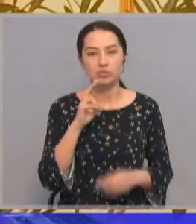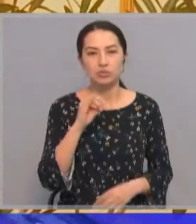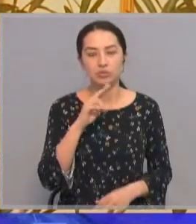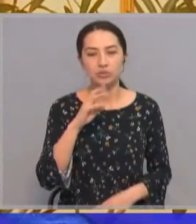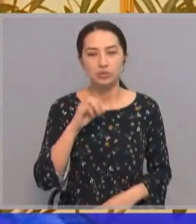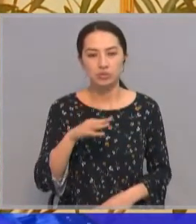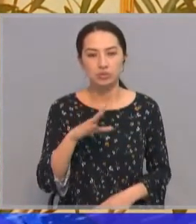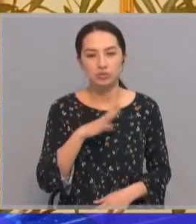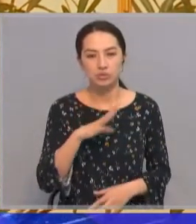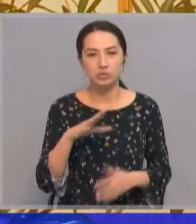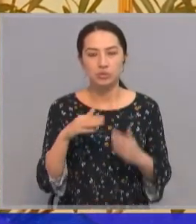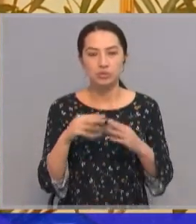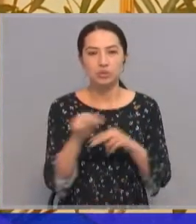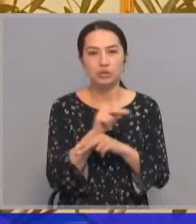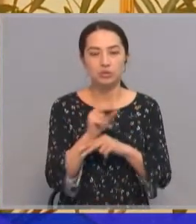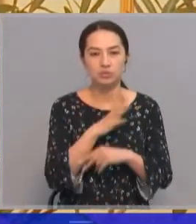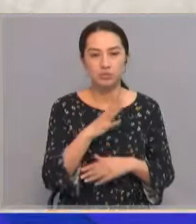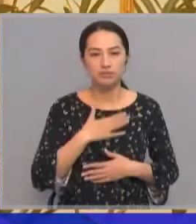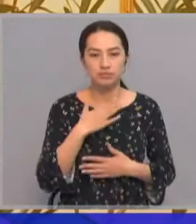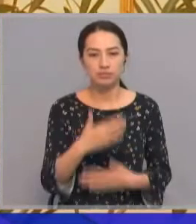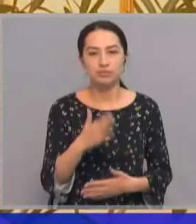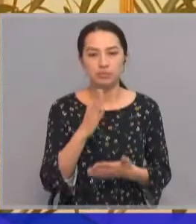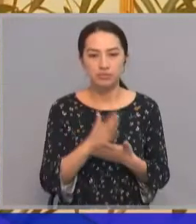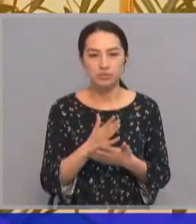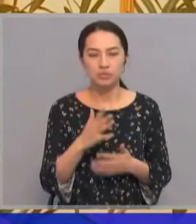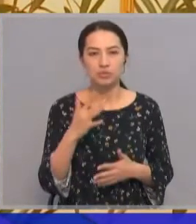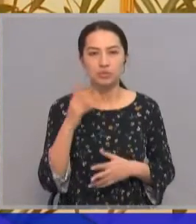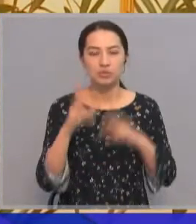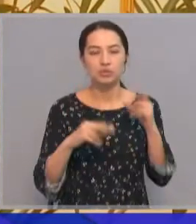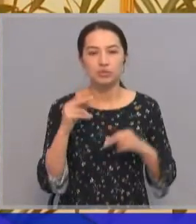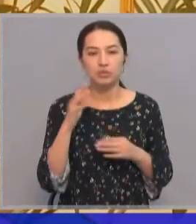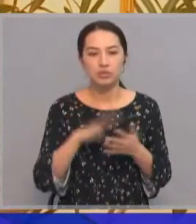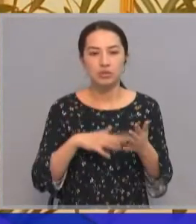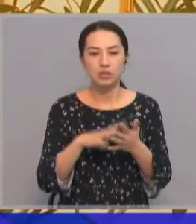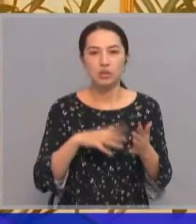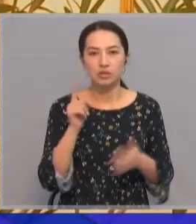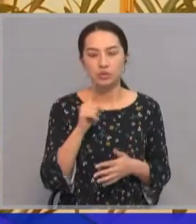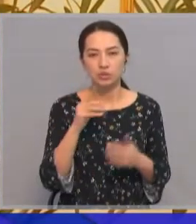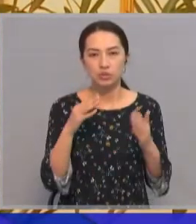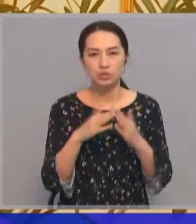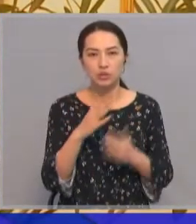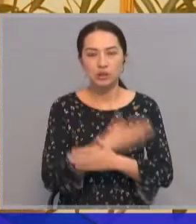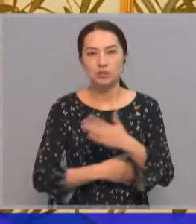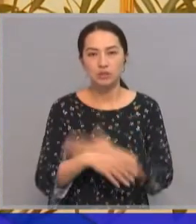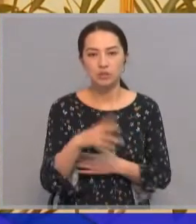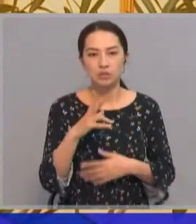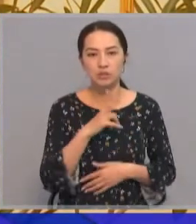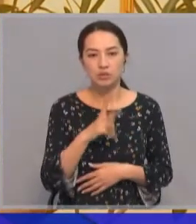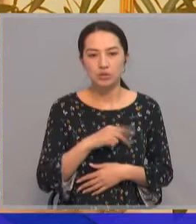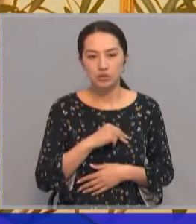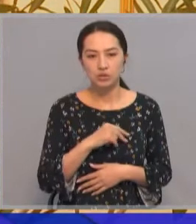ақшаны бөліп, үйіміз ремонтталды. Алғысымыз шексіз. Бұл жолы үмітпен енді ары қарай осы тұрғын үйдегі мына инвалид қызыммен